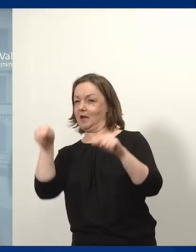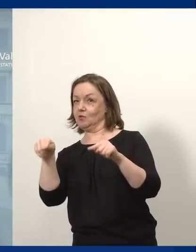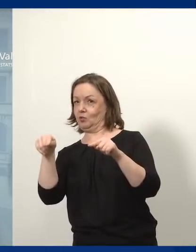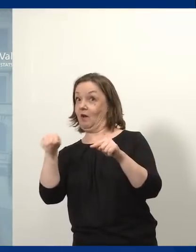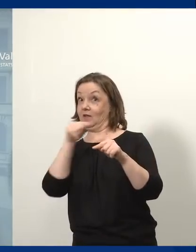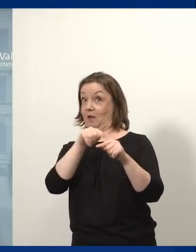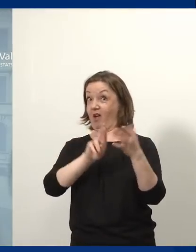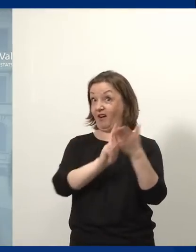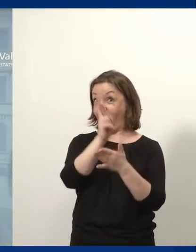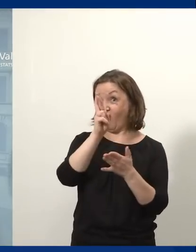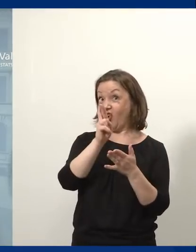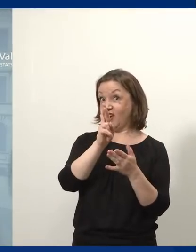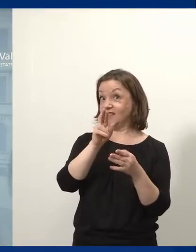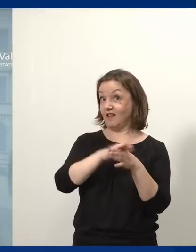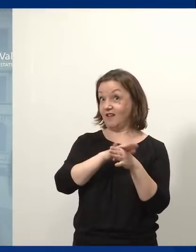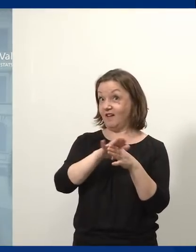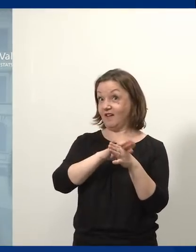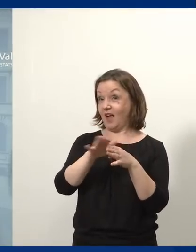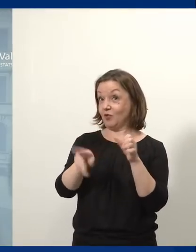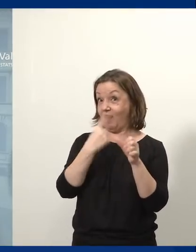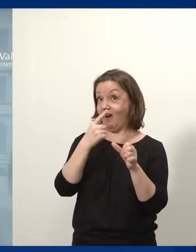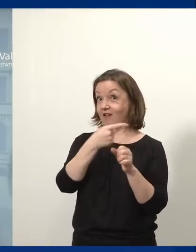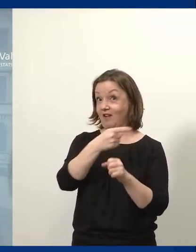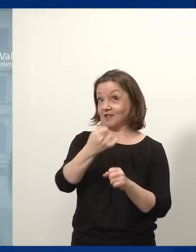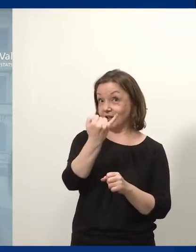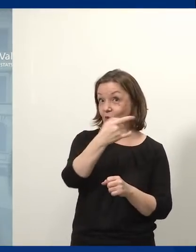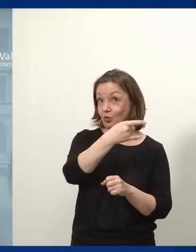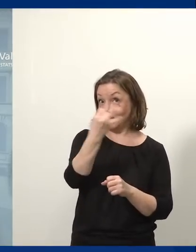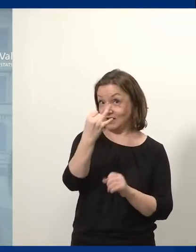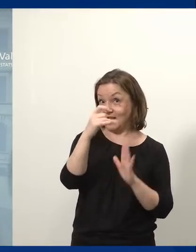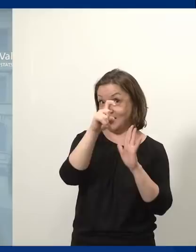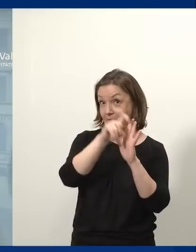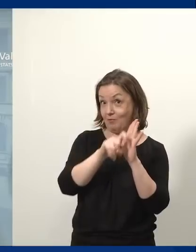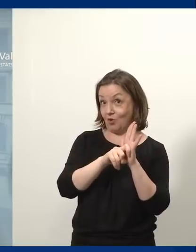tämän tyyppisiin tapauksiin puuttua vai mikä näiden tarkoitus on?